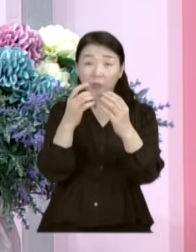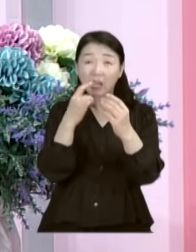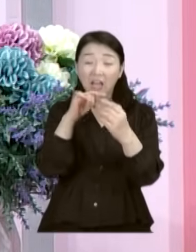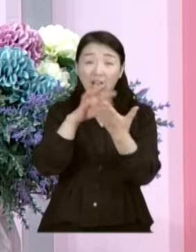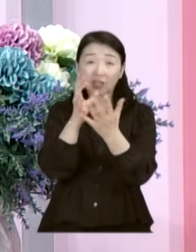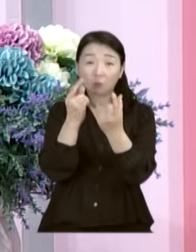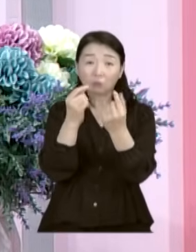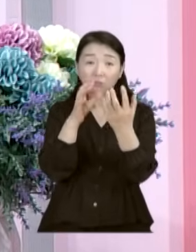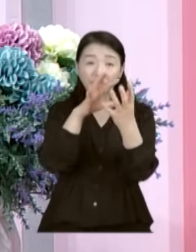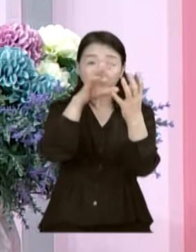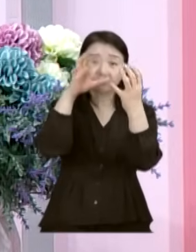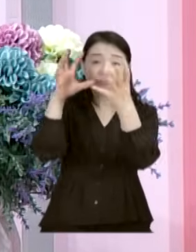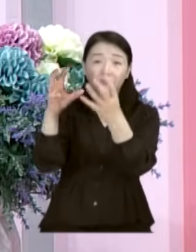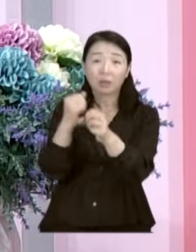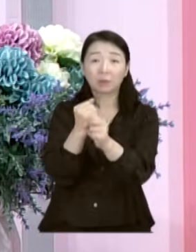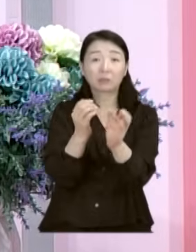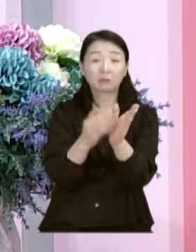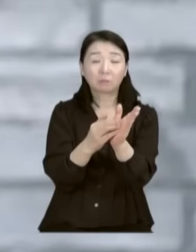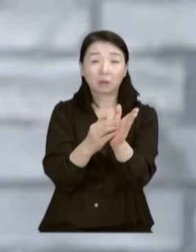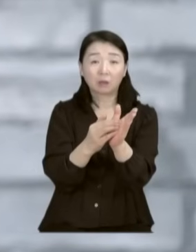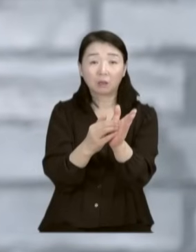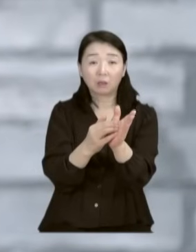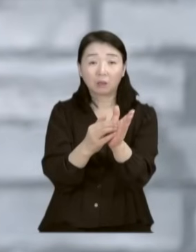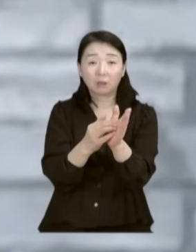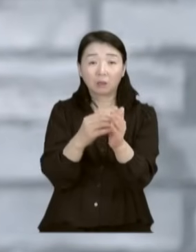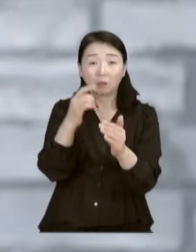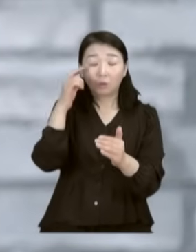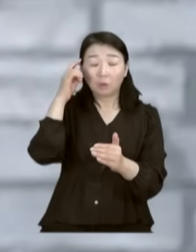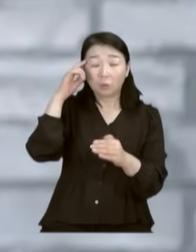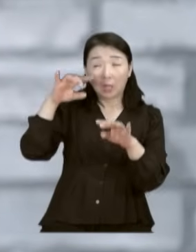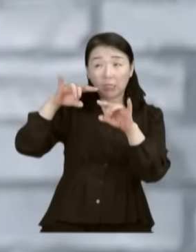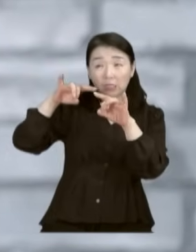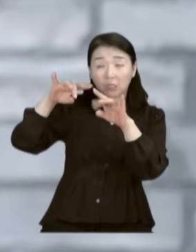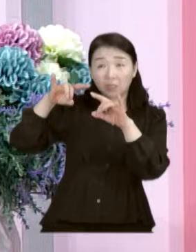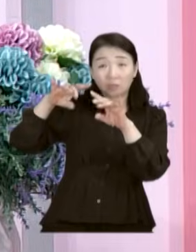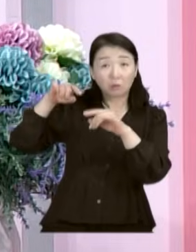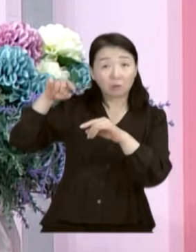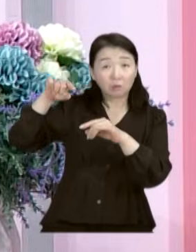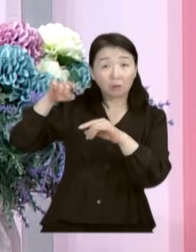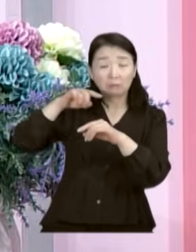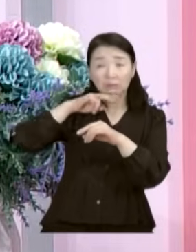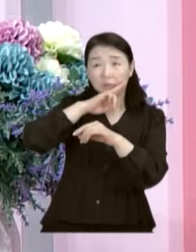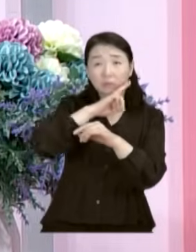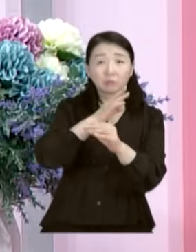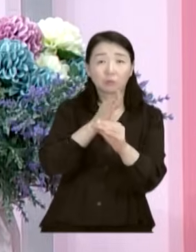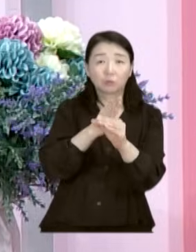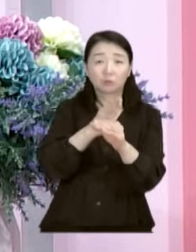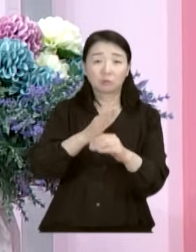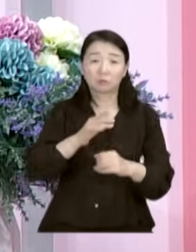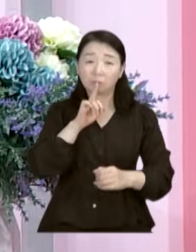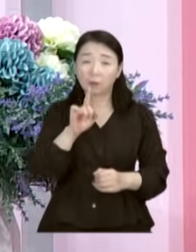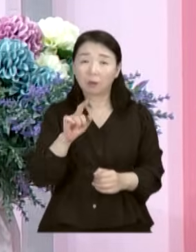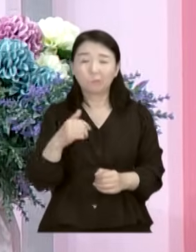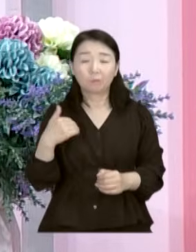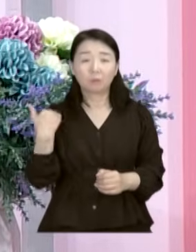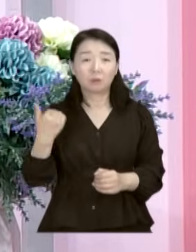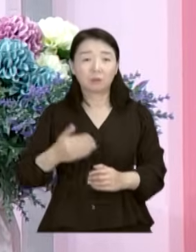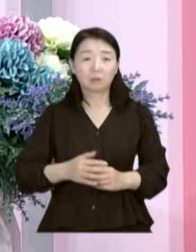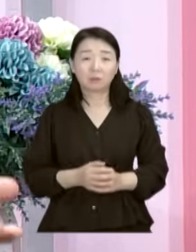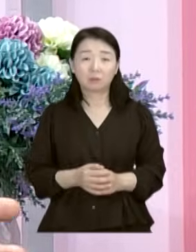암세포가 안개꽃처럼 다발적으로 이렇게 생긴 거예요 그래서 저등급 신경 교정으로 의심이 된대요 그게